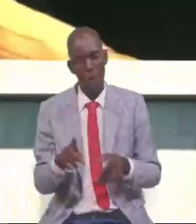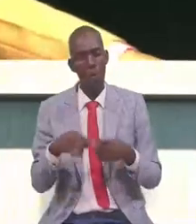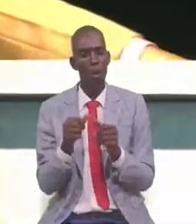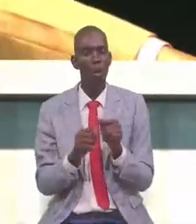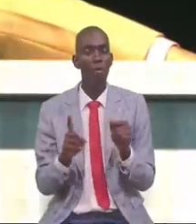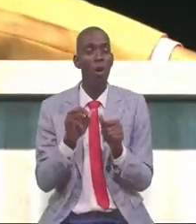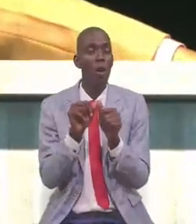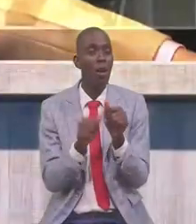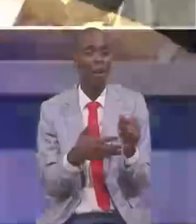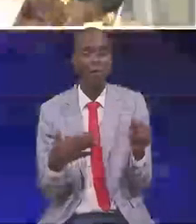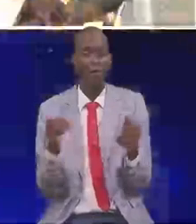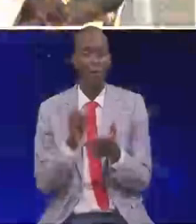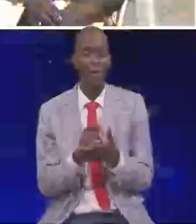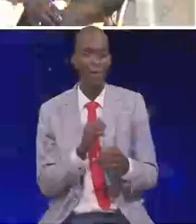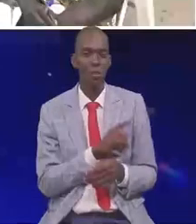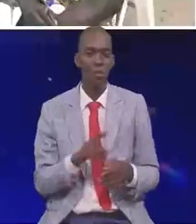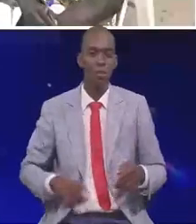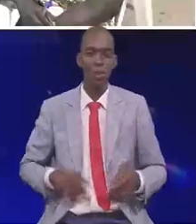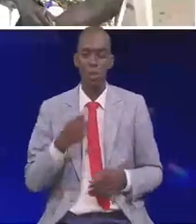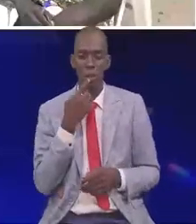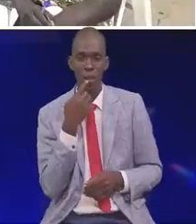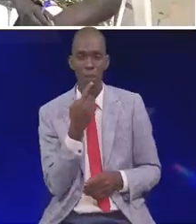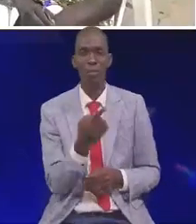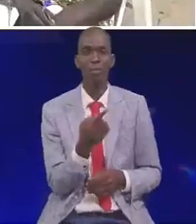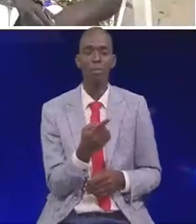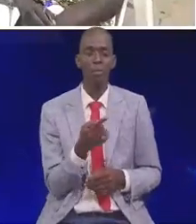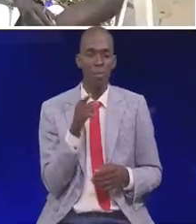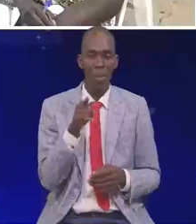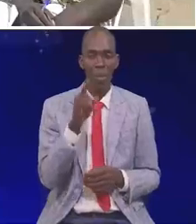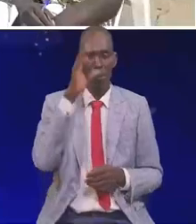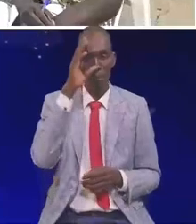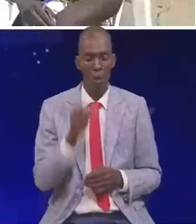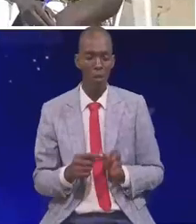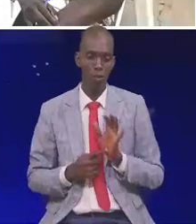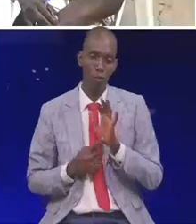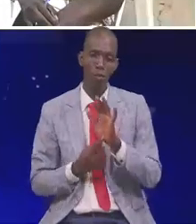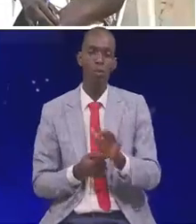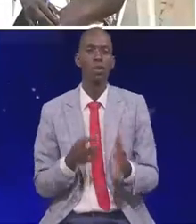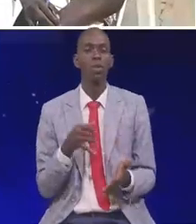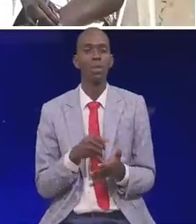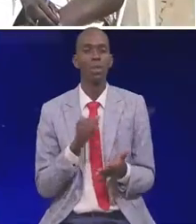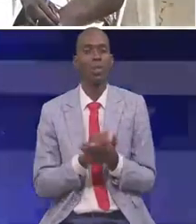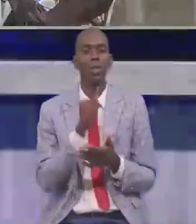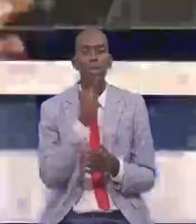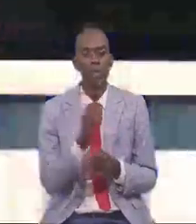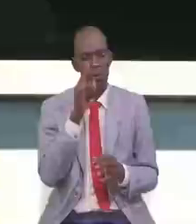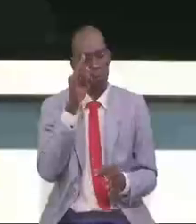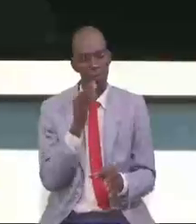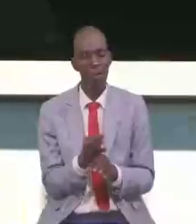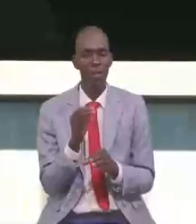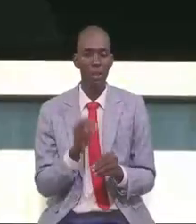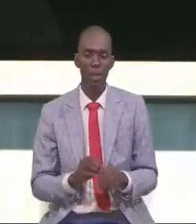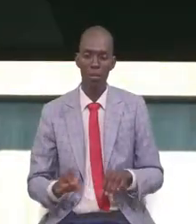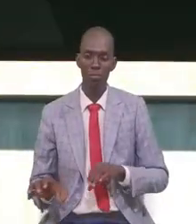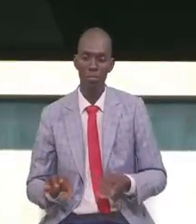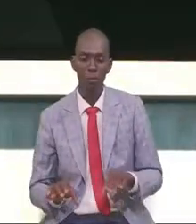Seigneur avait dit, il l'a manifesté. Ça, c'est la foi en action. Ça, c'est la